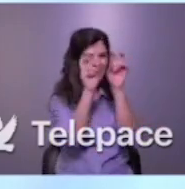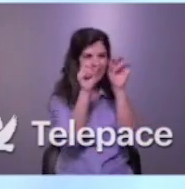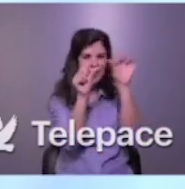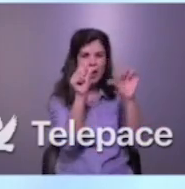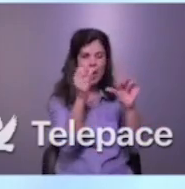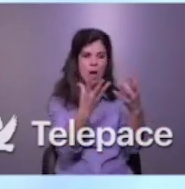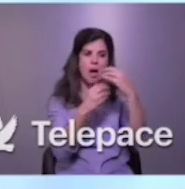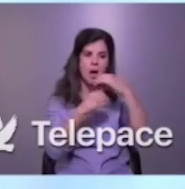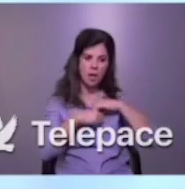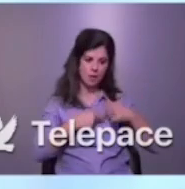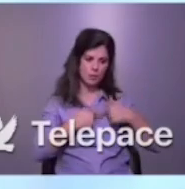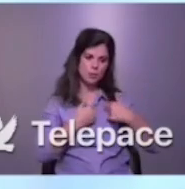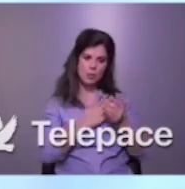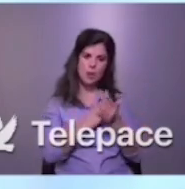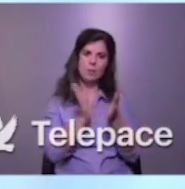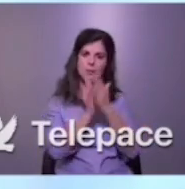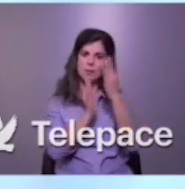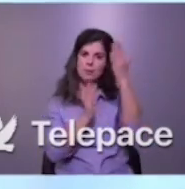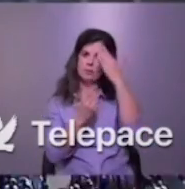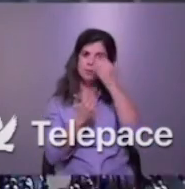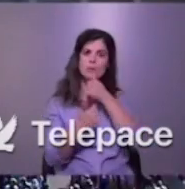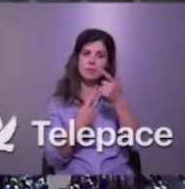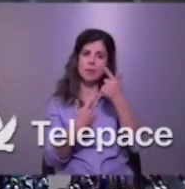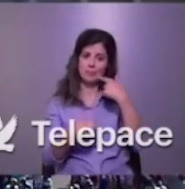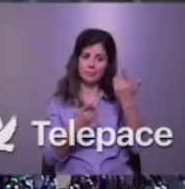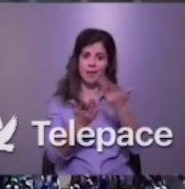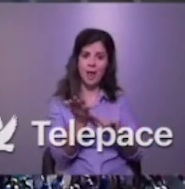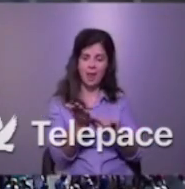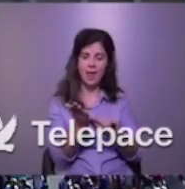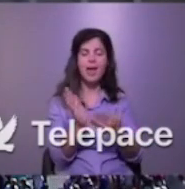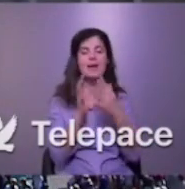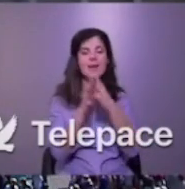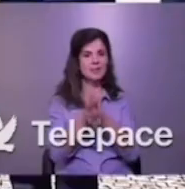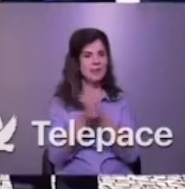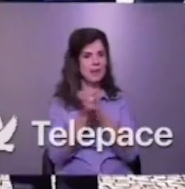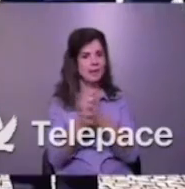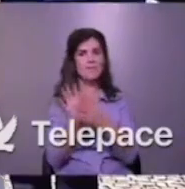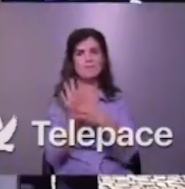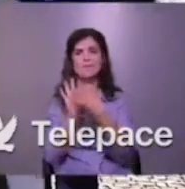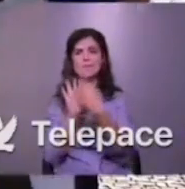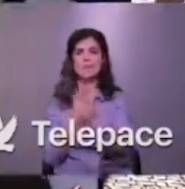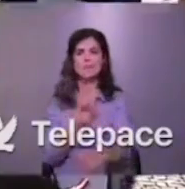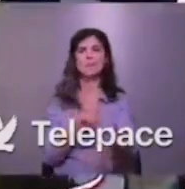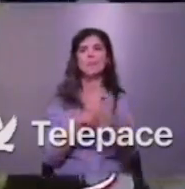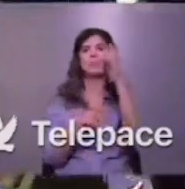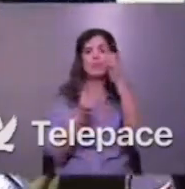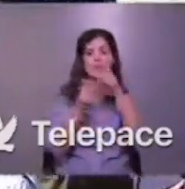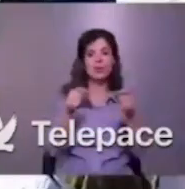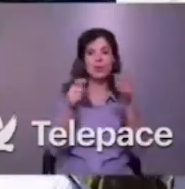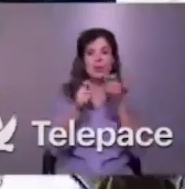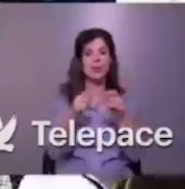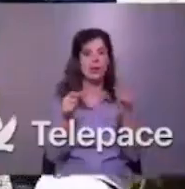spazio per accoglierla e preparino il cuore alla volontà di Dio.